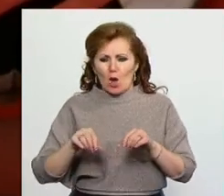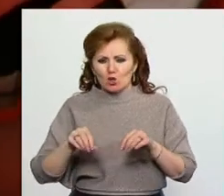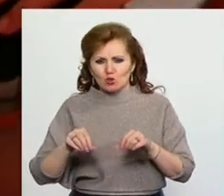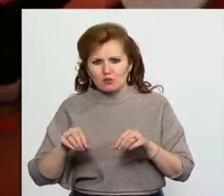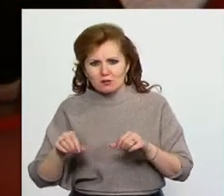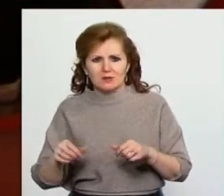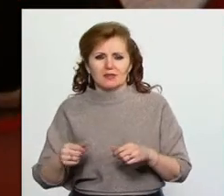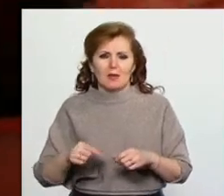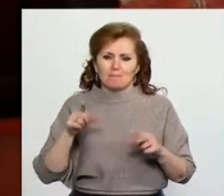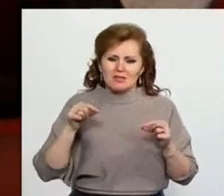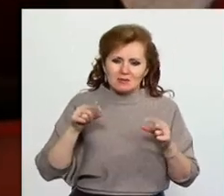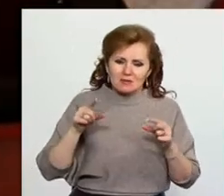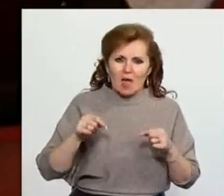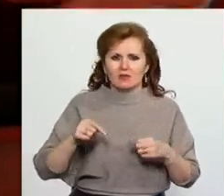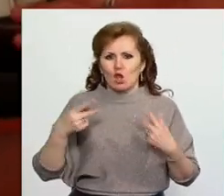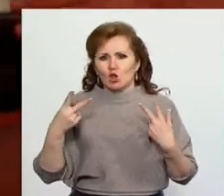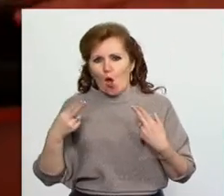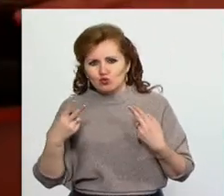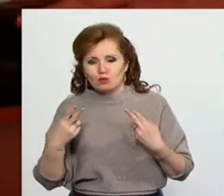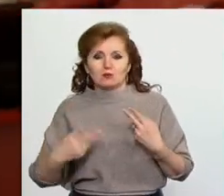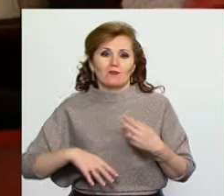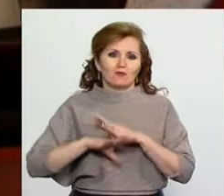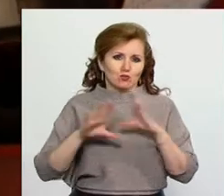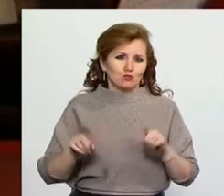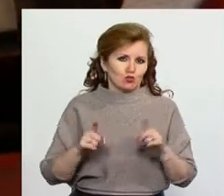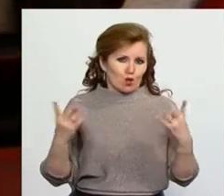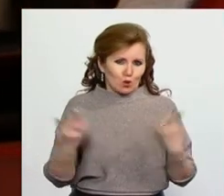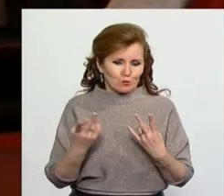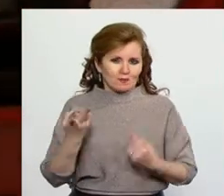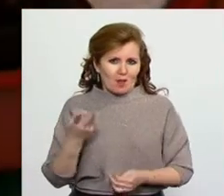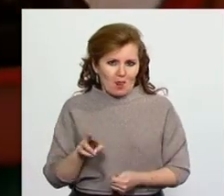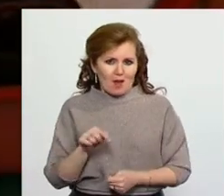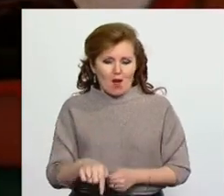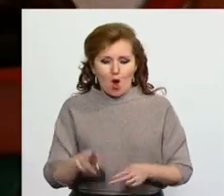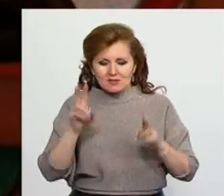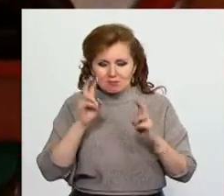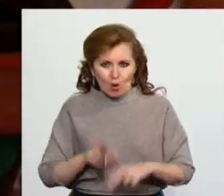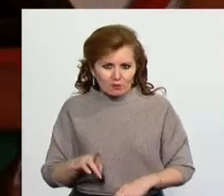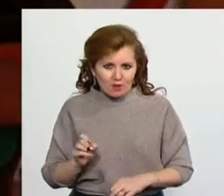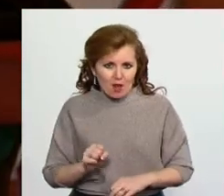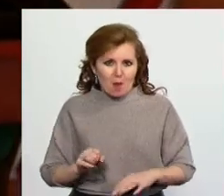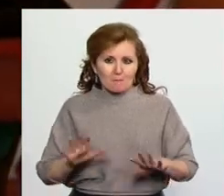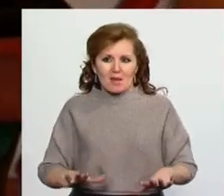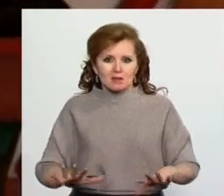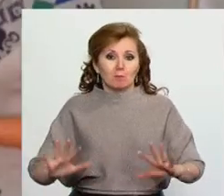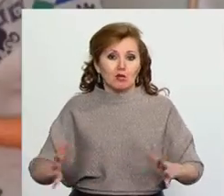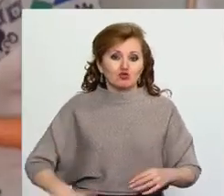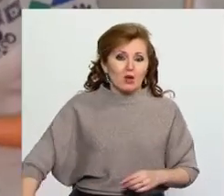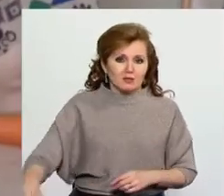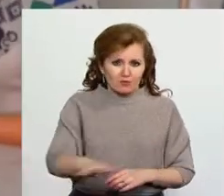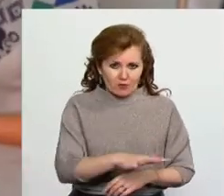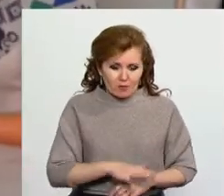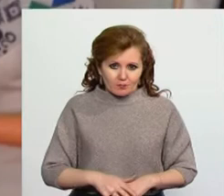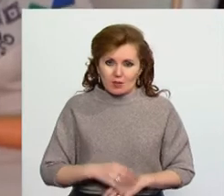крепились, пинцеты, ножницы, ну, в общем, все, что нужно было для осмотра. При осмотре места происшествия.